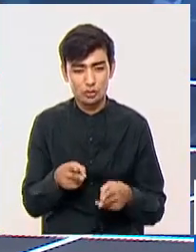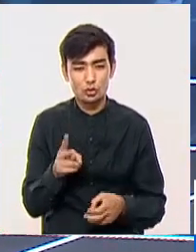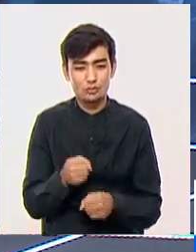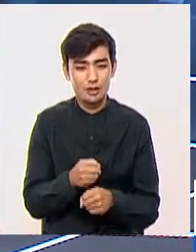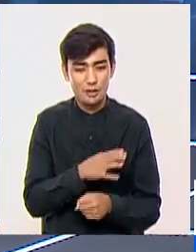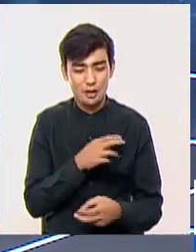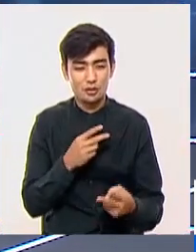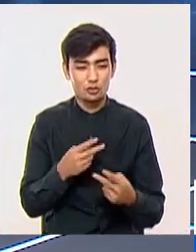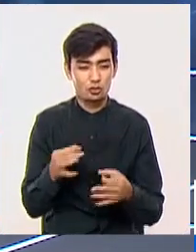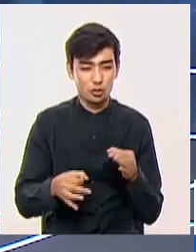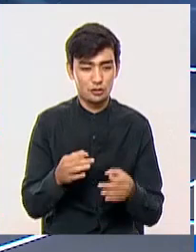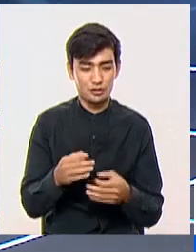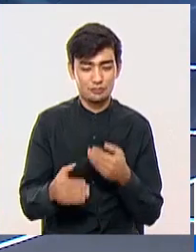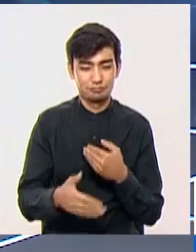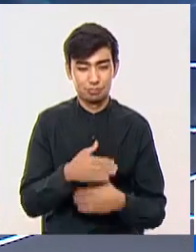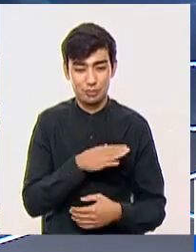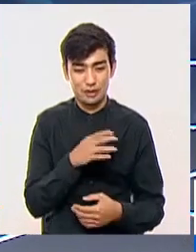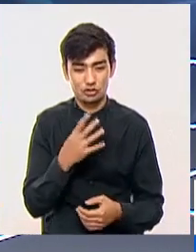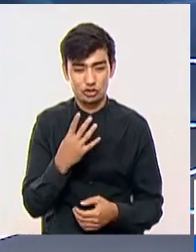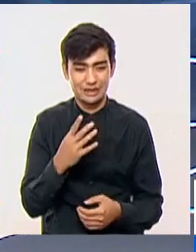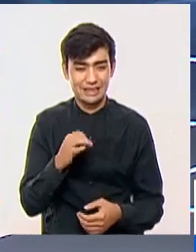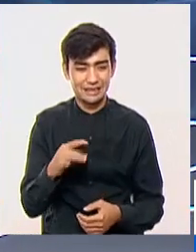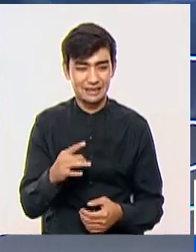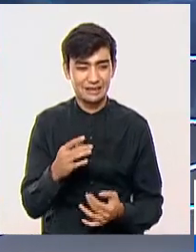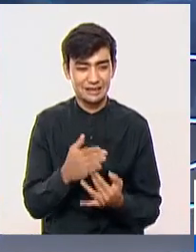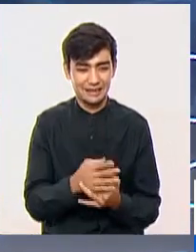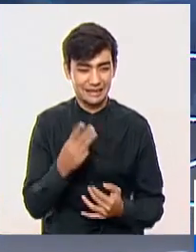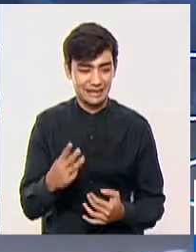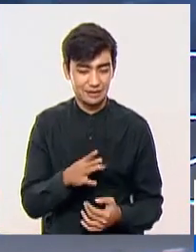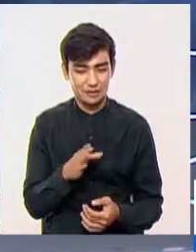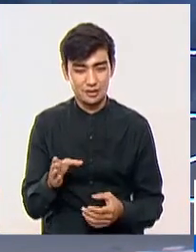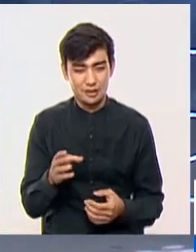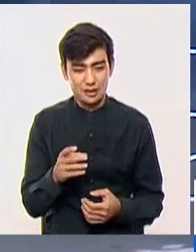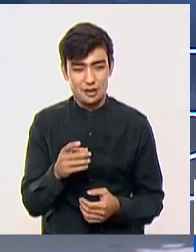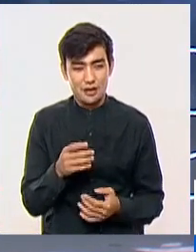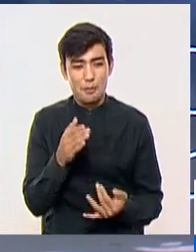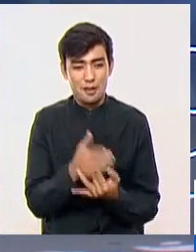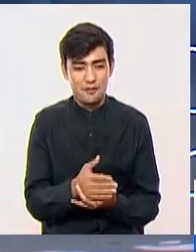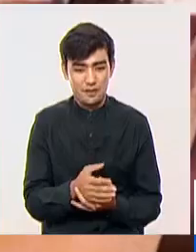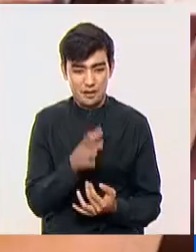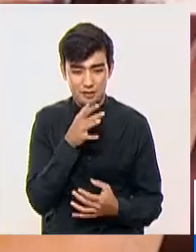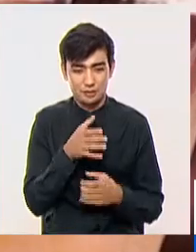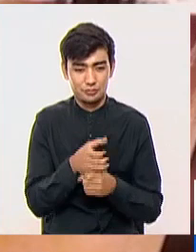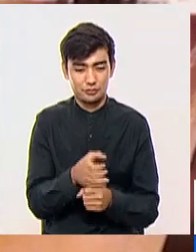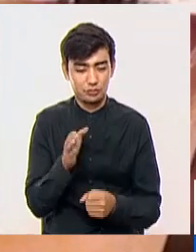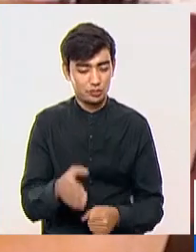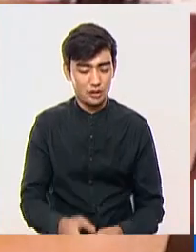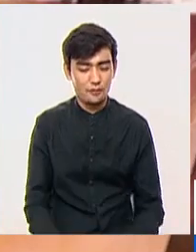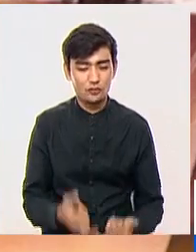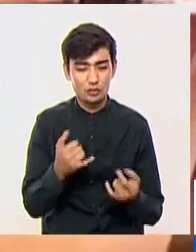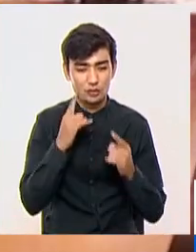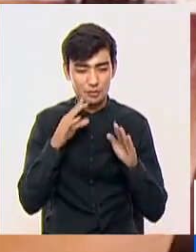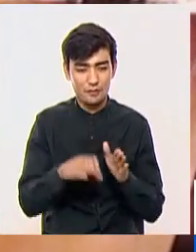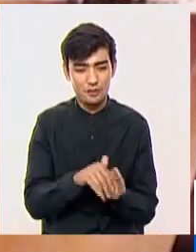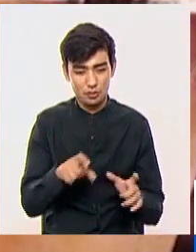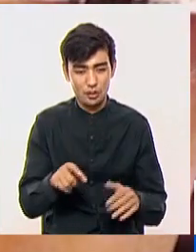соттар тағайындаған жазаның 4-тен 3 бөлігі аса ауыр қылмыстар үшін мерзімнің жартысы қысқартылады. Бүгін мәжілісте